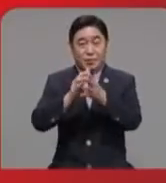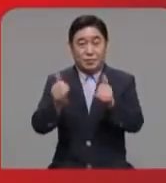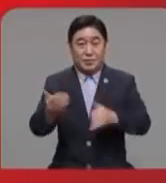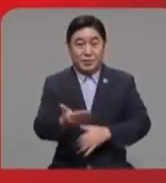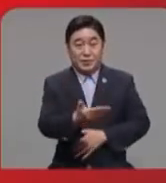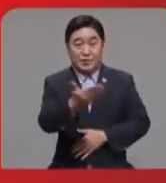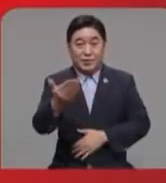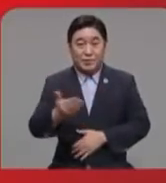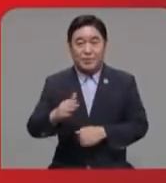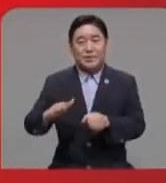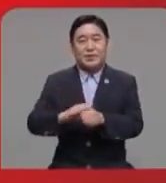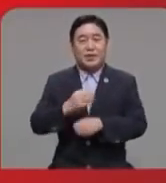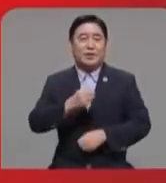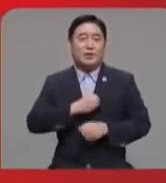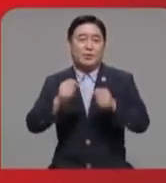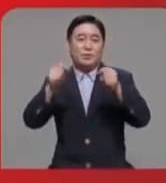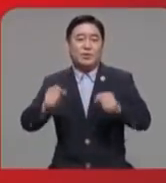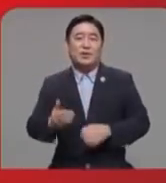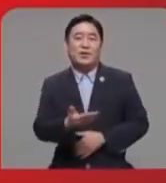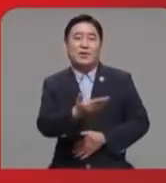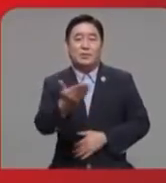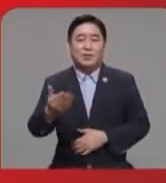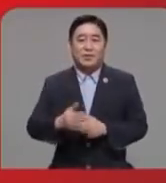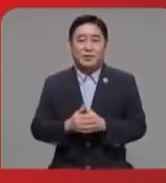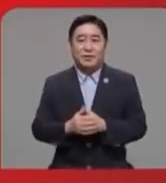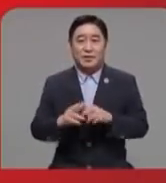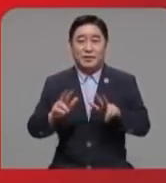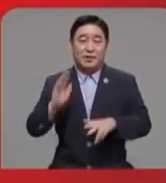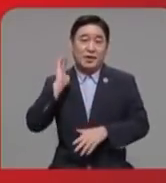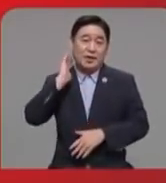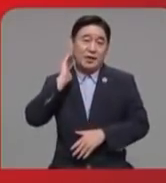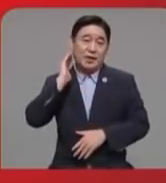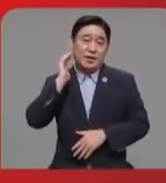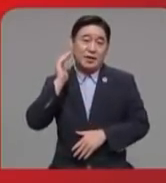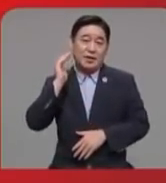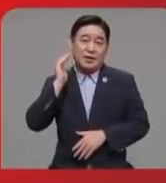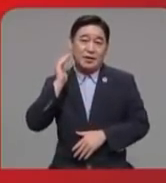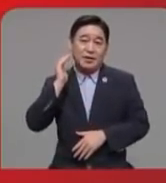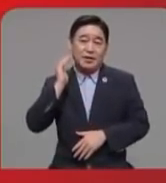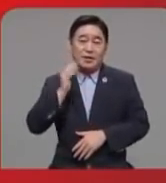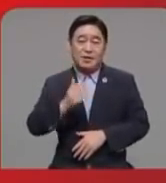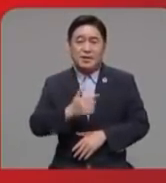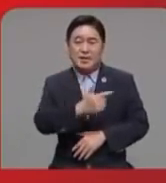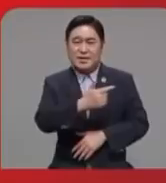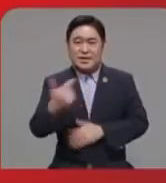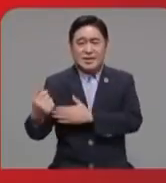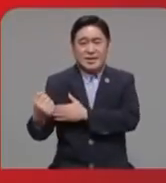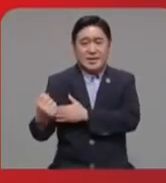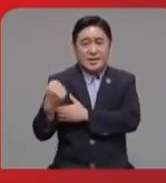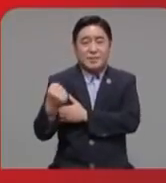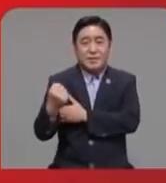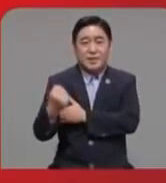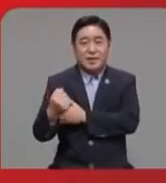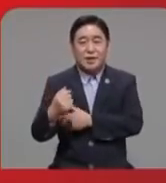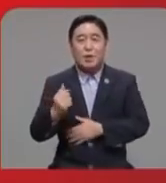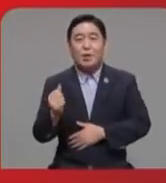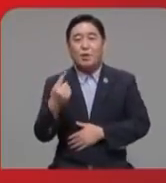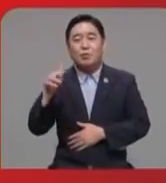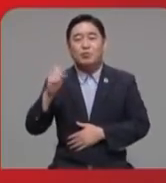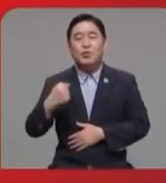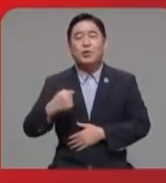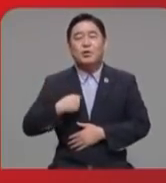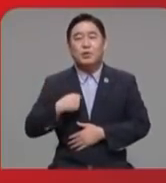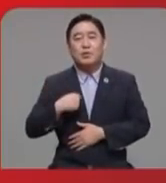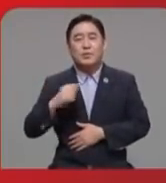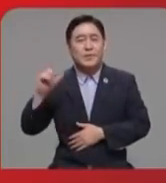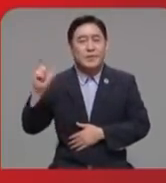국민 여러분, 사랑하는 당원동지 여러분, 이제 대세가 모두 홍준표로 굳어졌습니다.